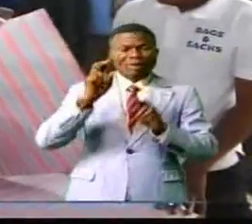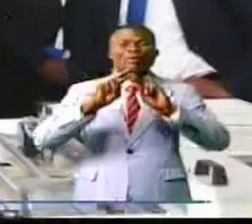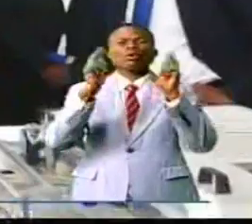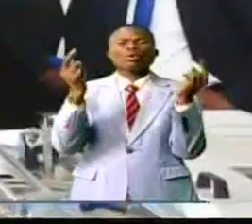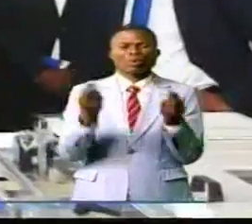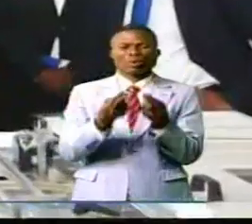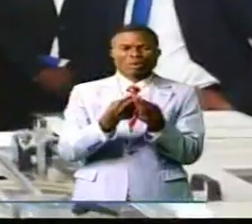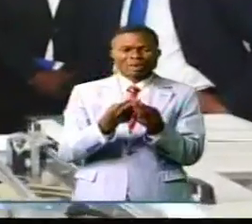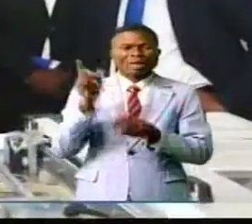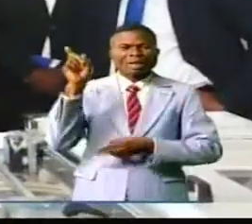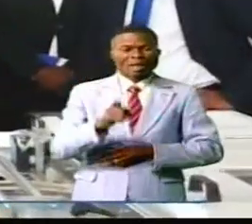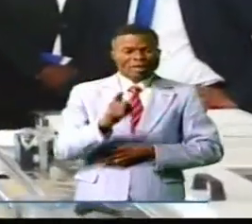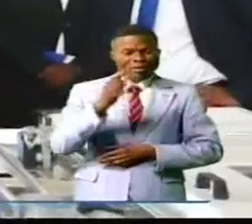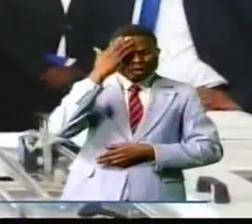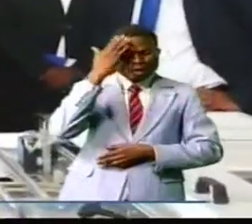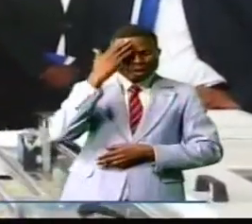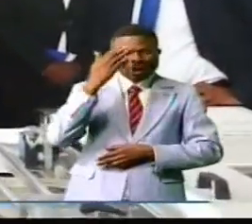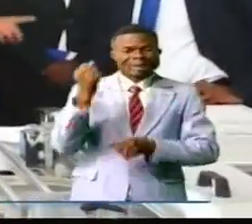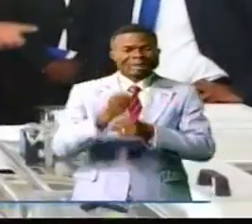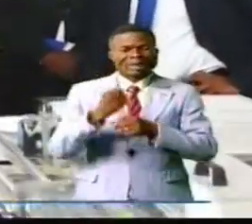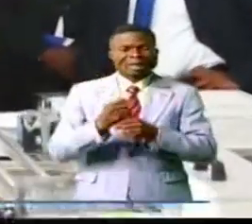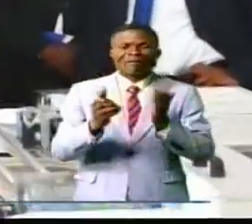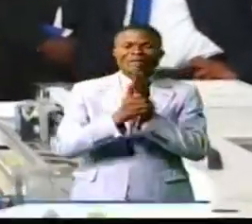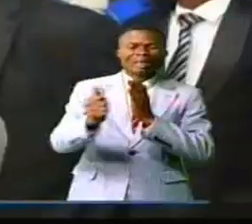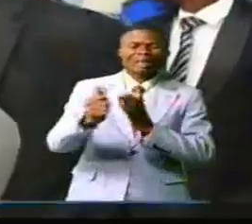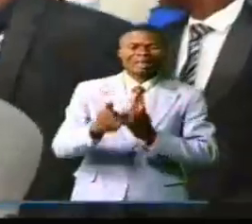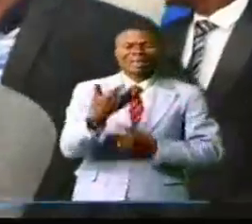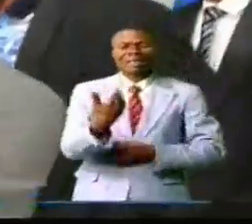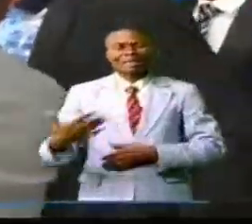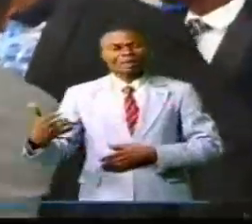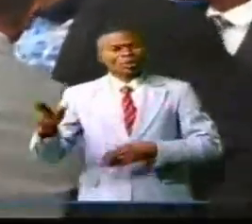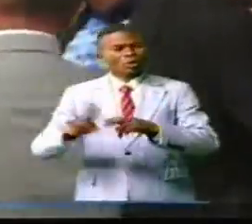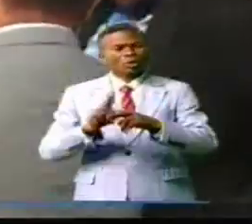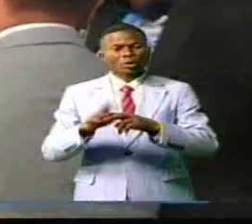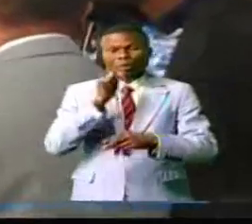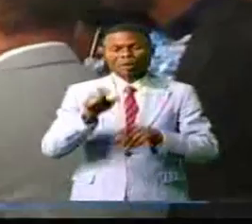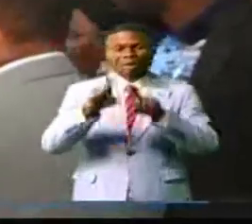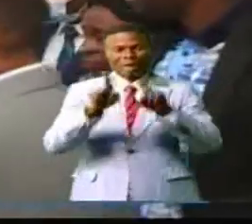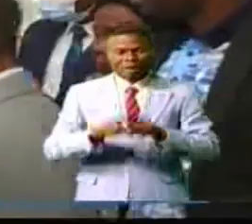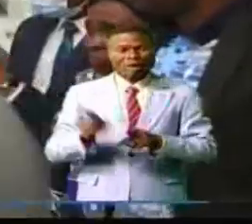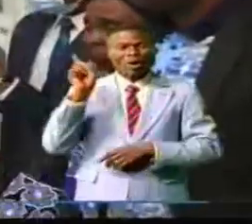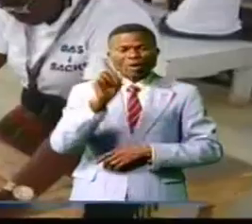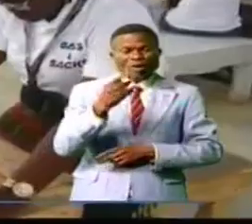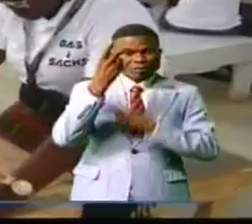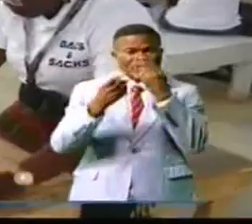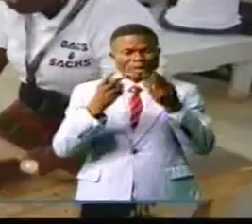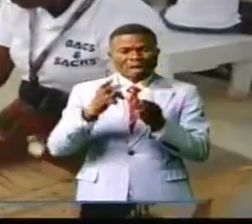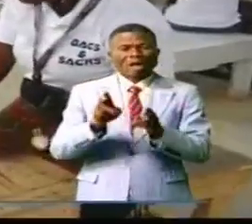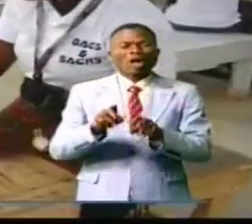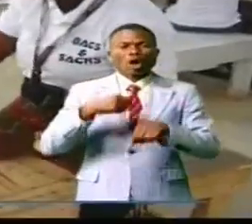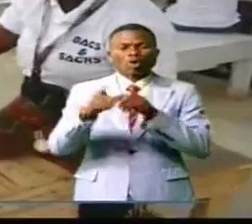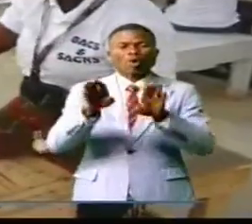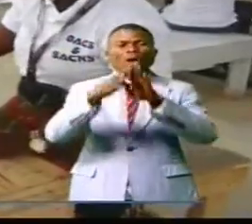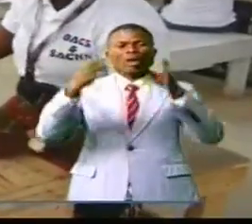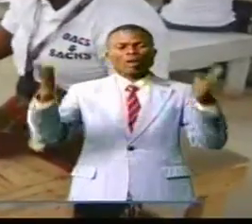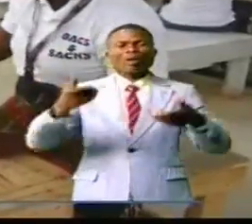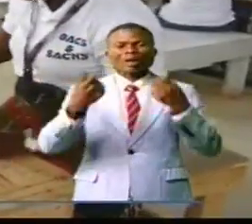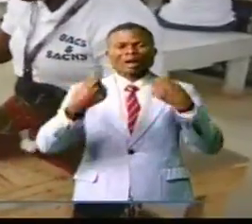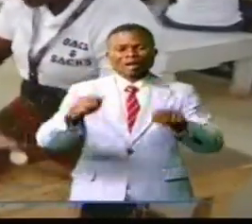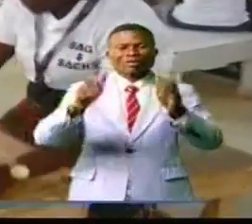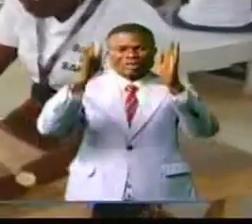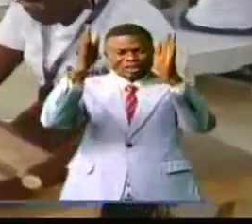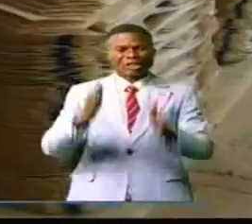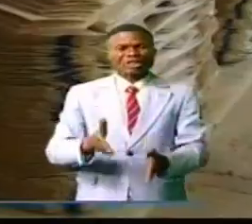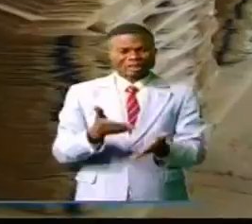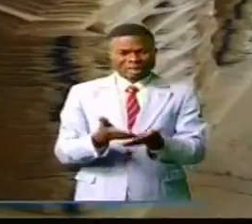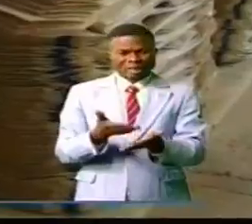est venu non seulement se rendre compte des qualités des matériels utilisés, mais aussi lancer officiellement la vente de ces